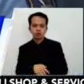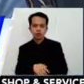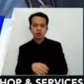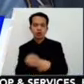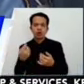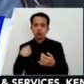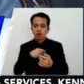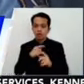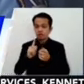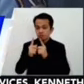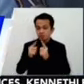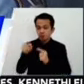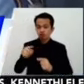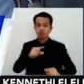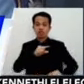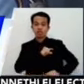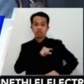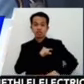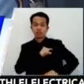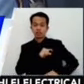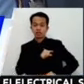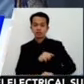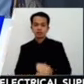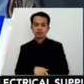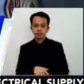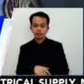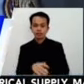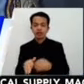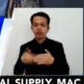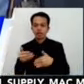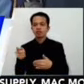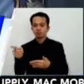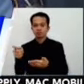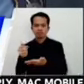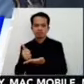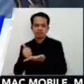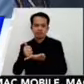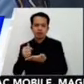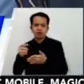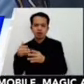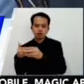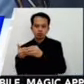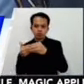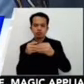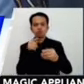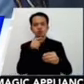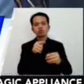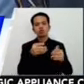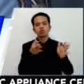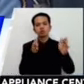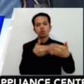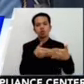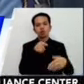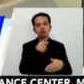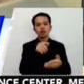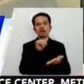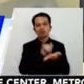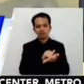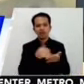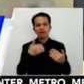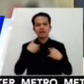guard na Nandoon sa baba hanggang ginay nila kami papunta doon sa room kung saan yung sinasabi na nagkaroon ng shooting